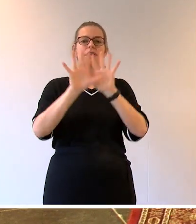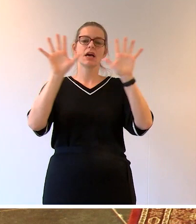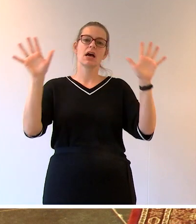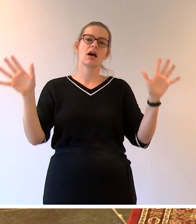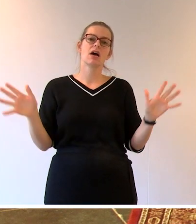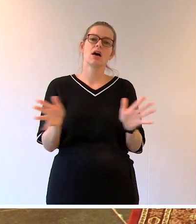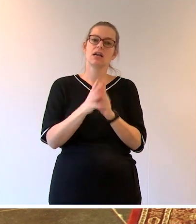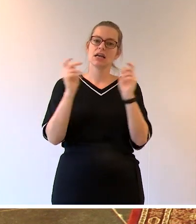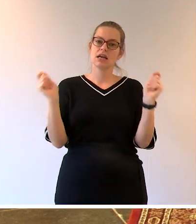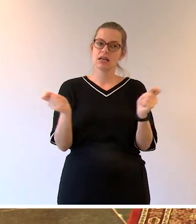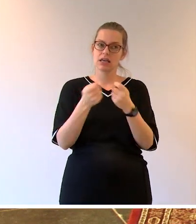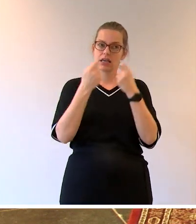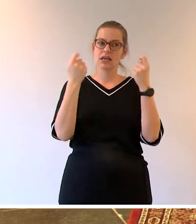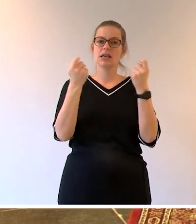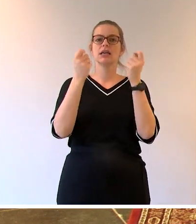halleluja,